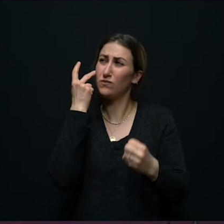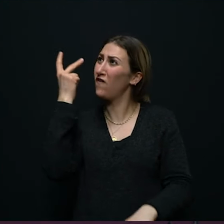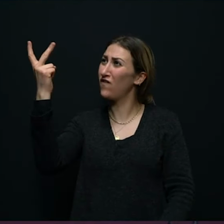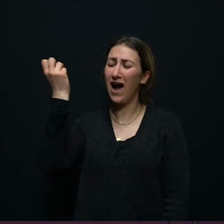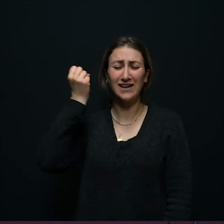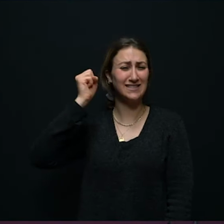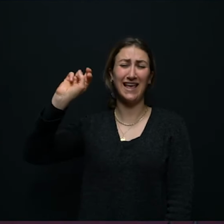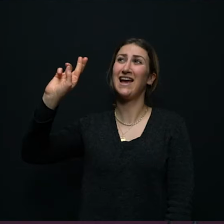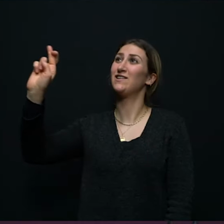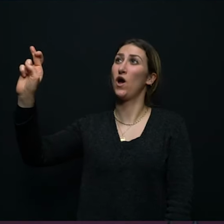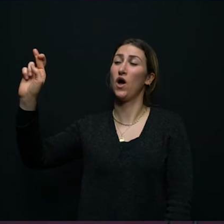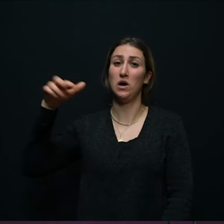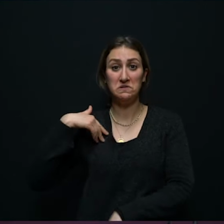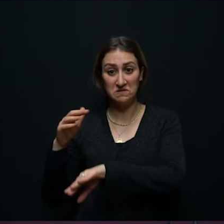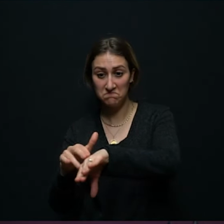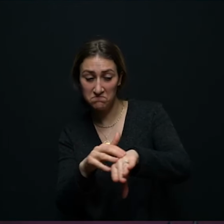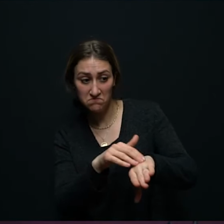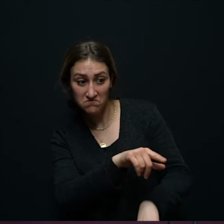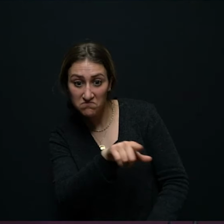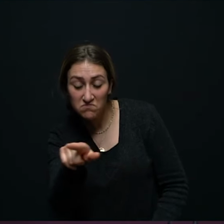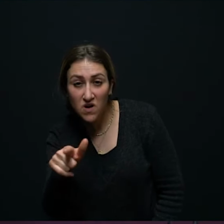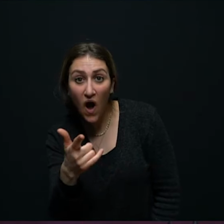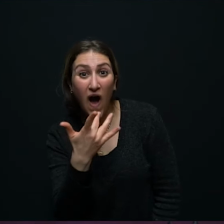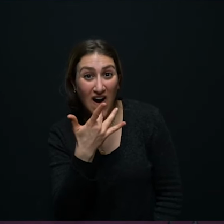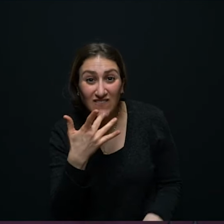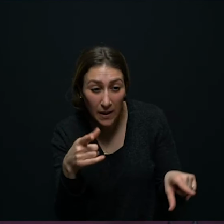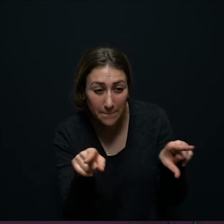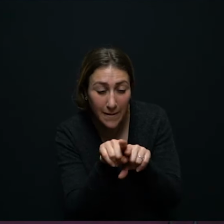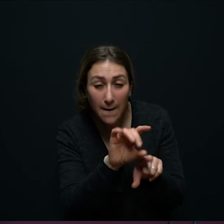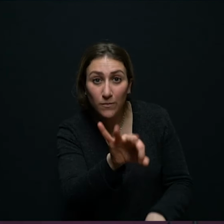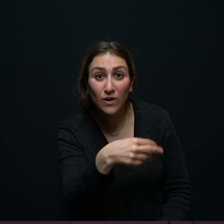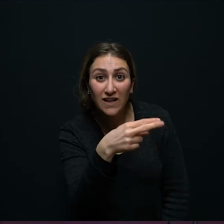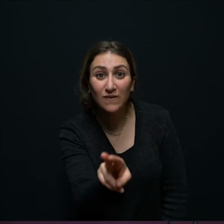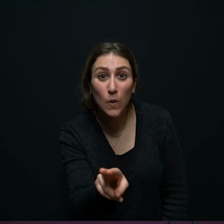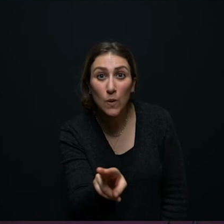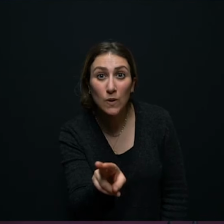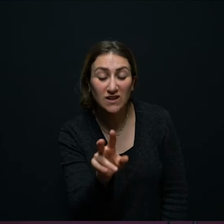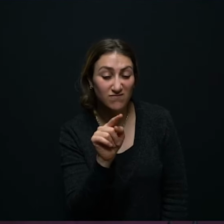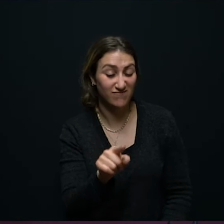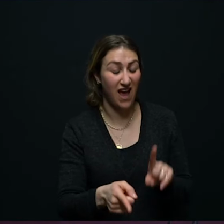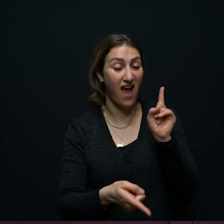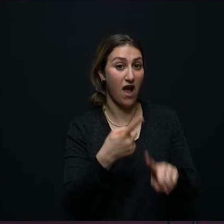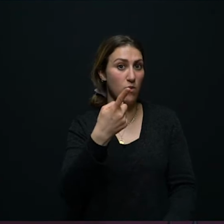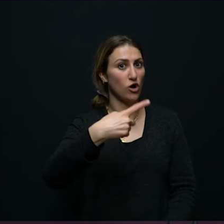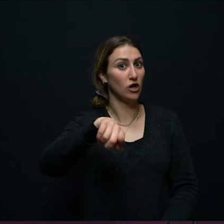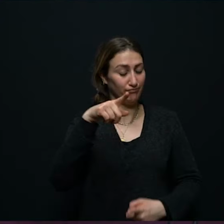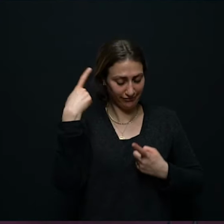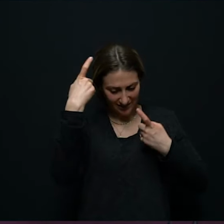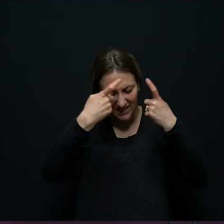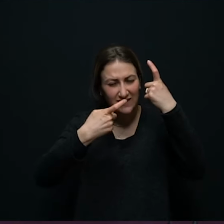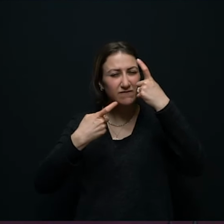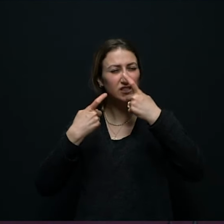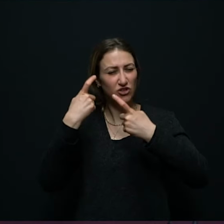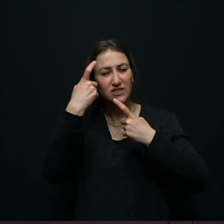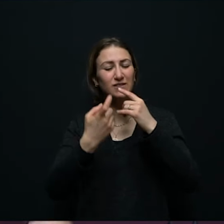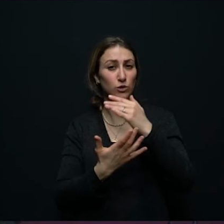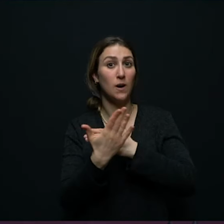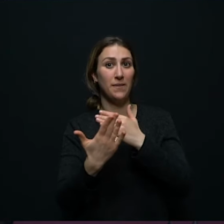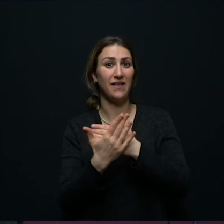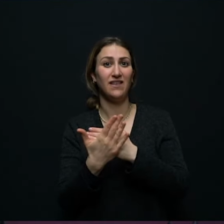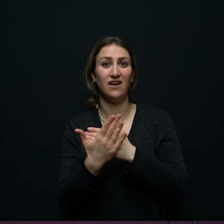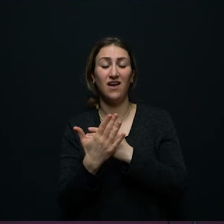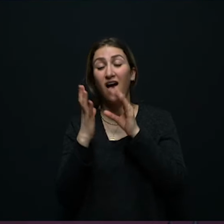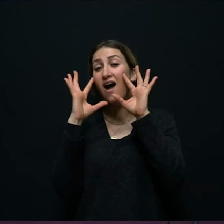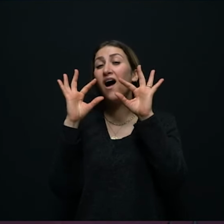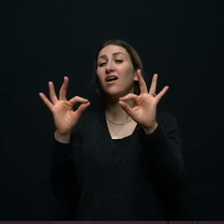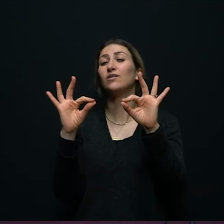que c'est ce que tu veux est ce que toi c'est ce que tu veux le diable est en train de rappeler